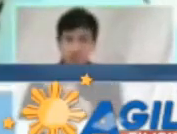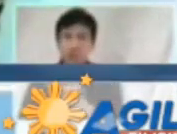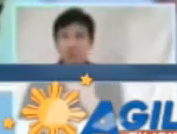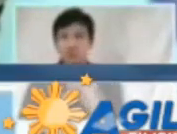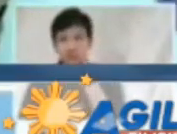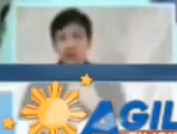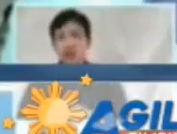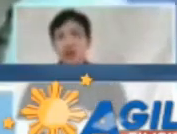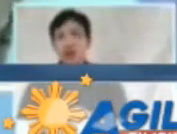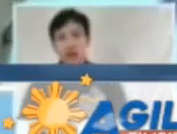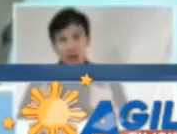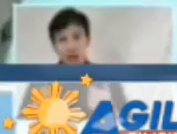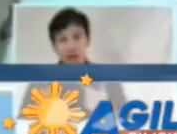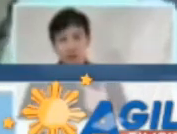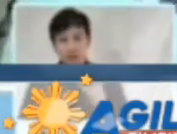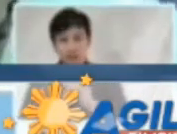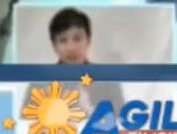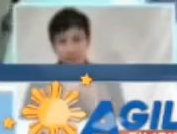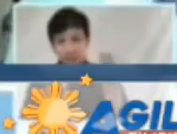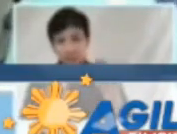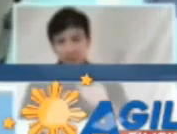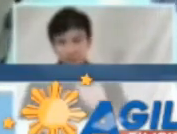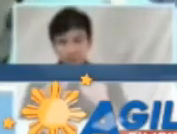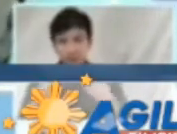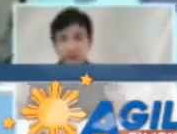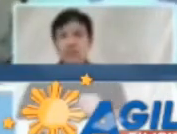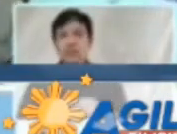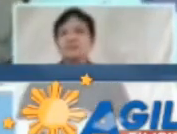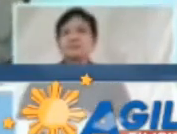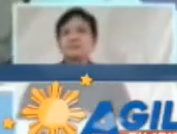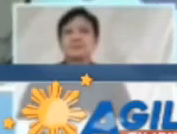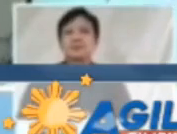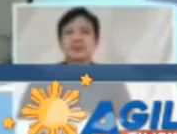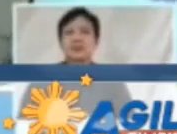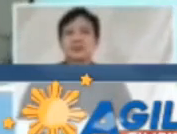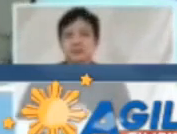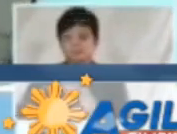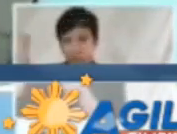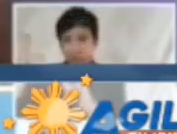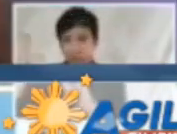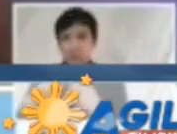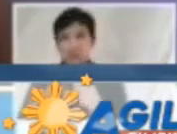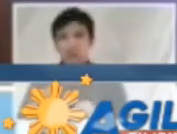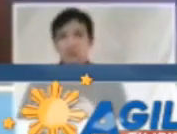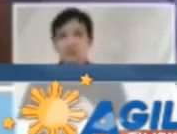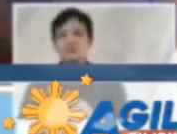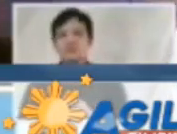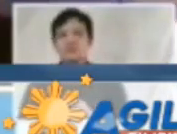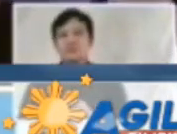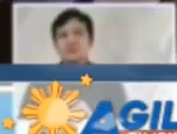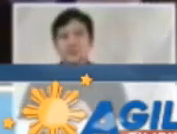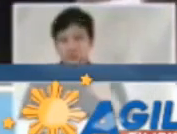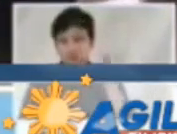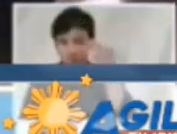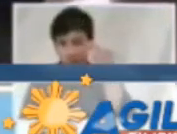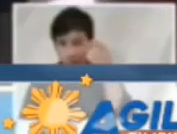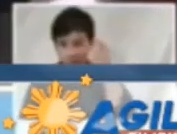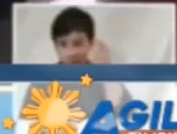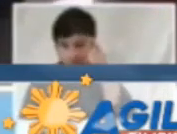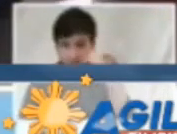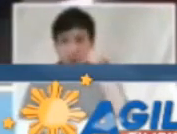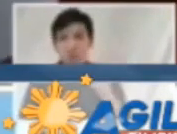the records, additional 5 million families nationwide ay isasama na rin po ng ating pamahalaan.